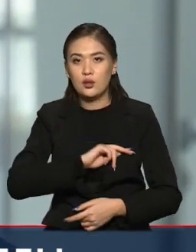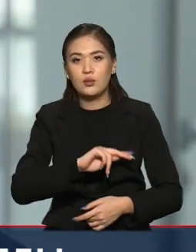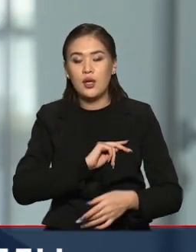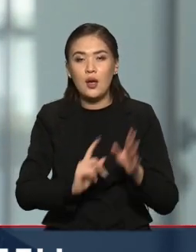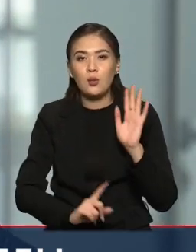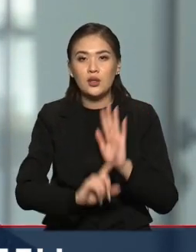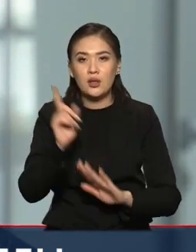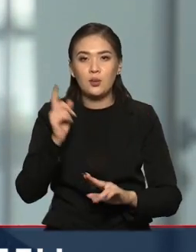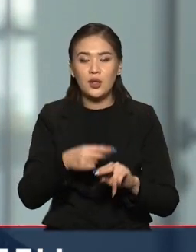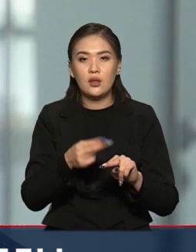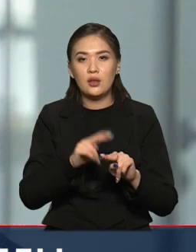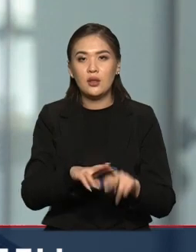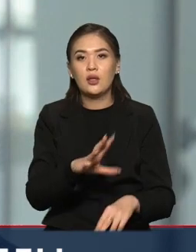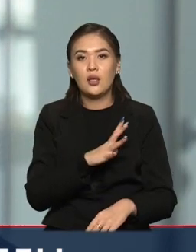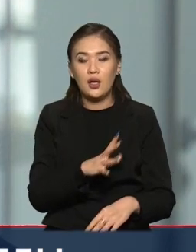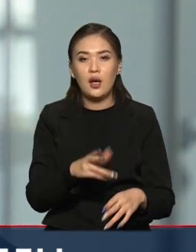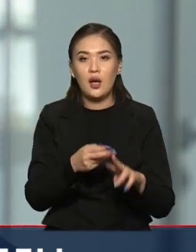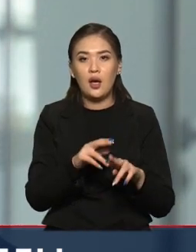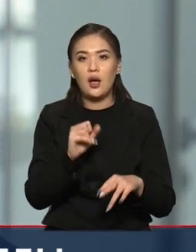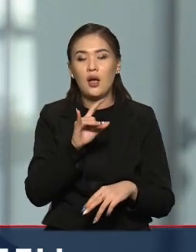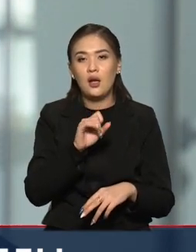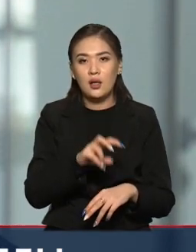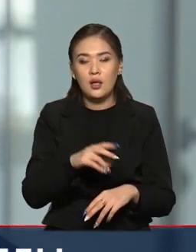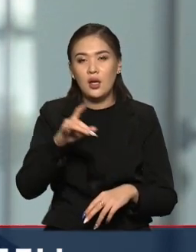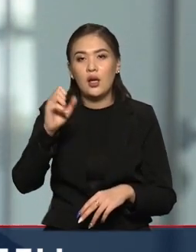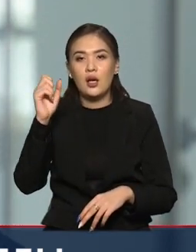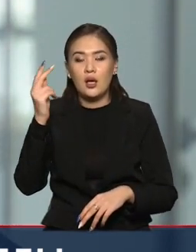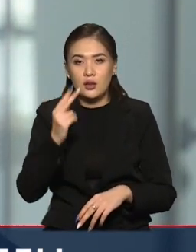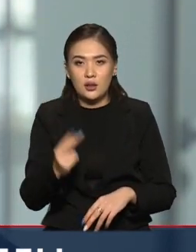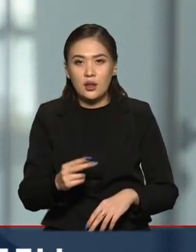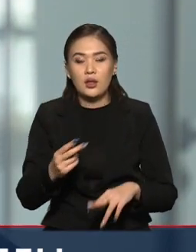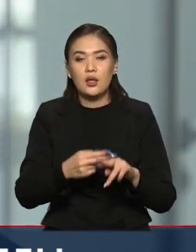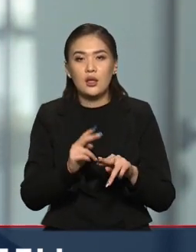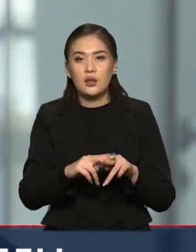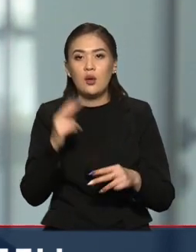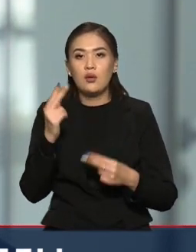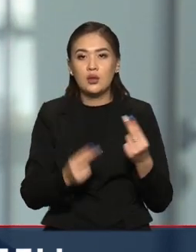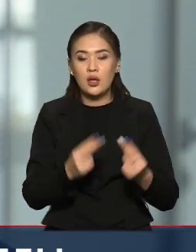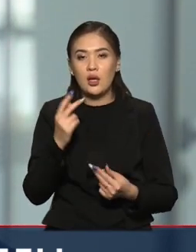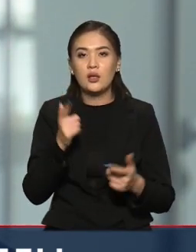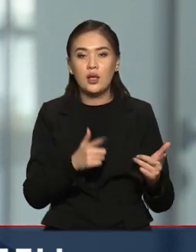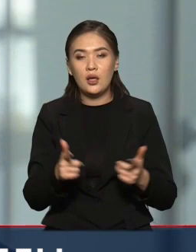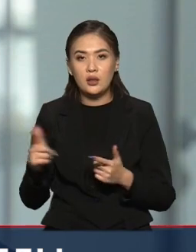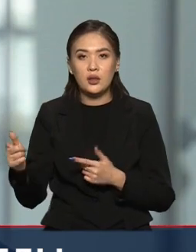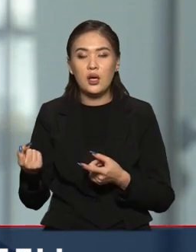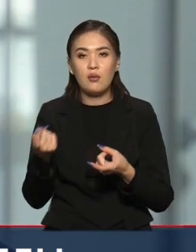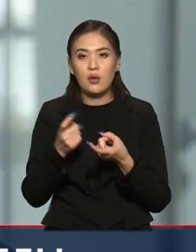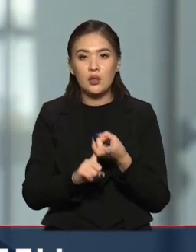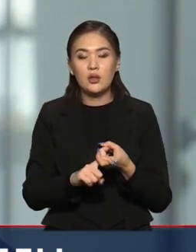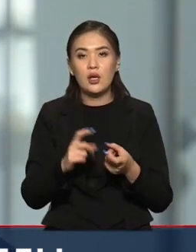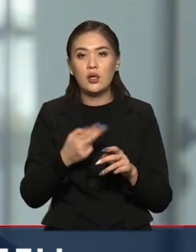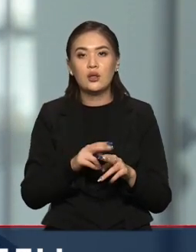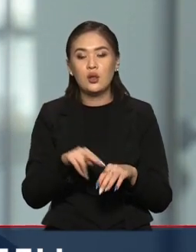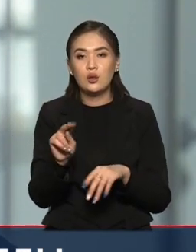кетті. Алау мен Астана аренаның осы ойындарға дайындық барысында